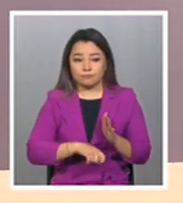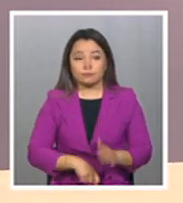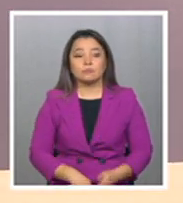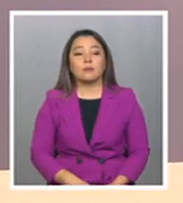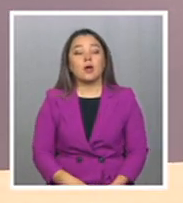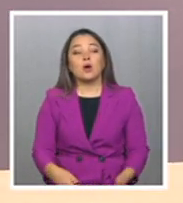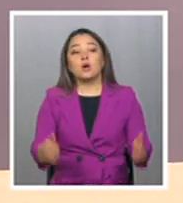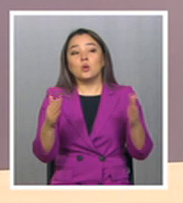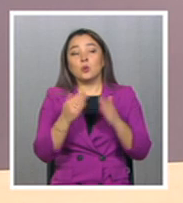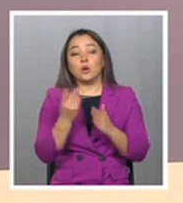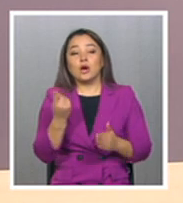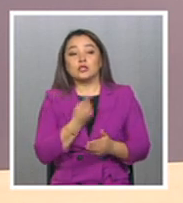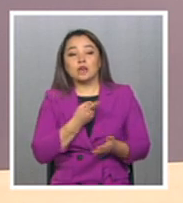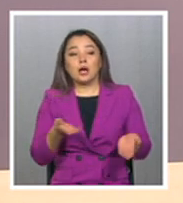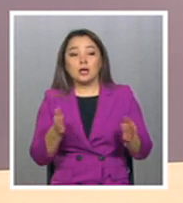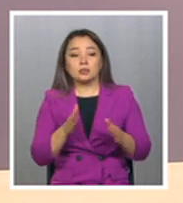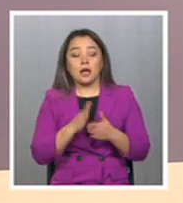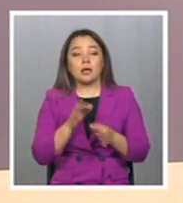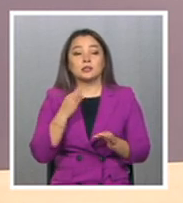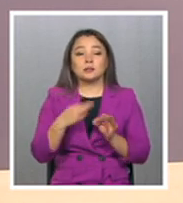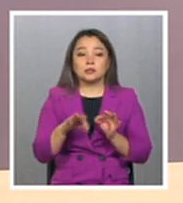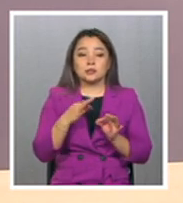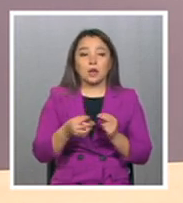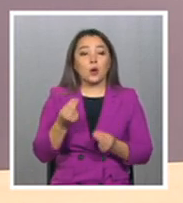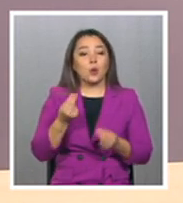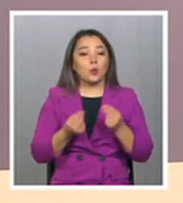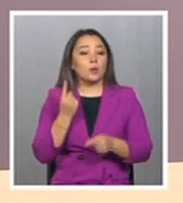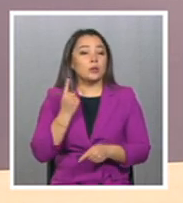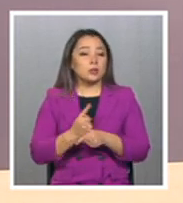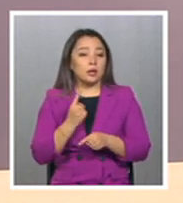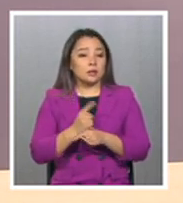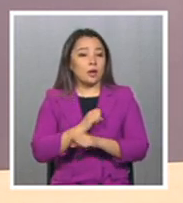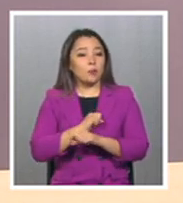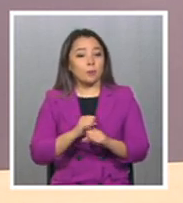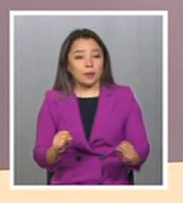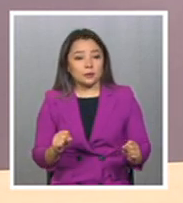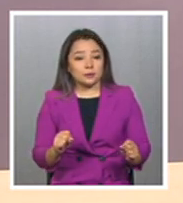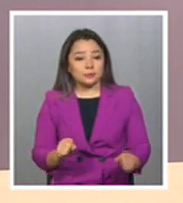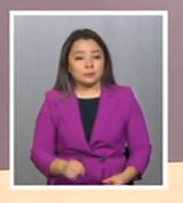Үйде жалғыз қалғанда сіріңкені ұстамау керек.